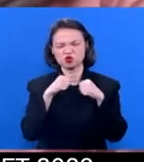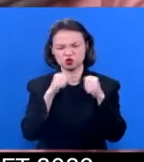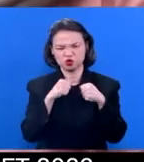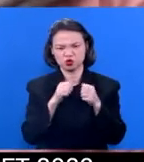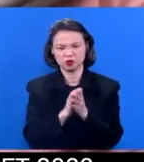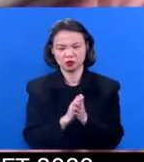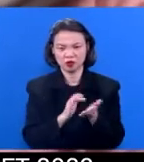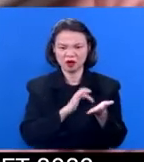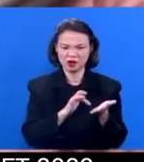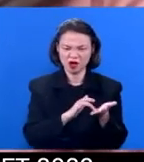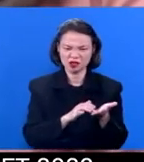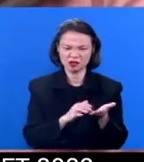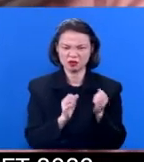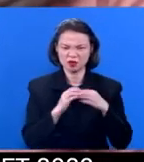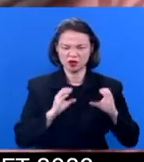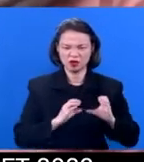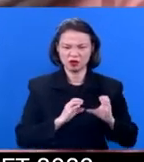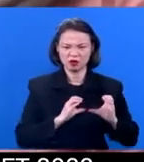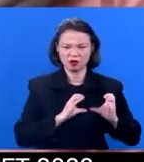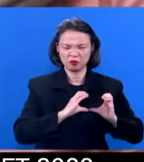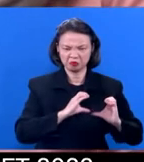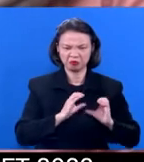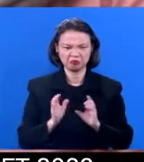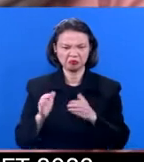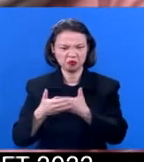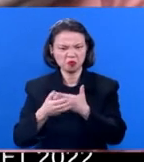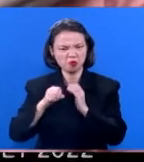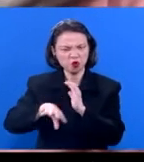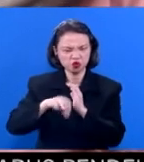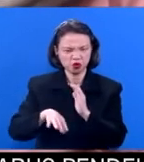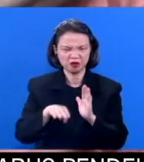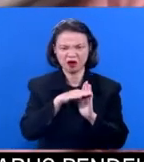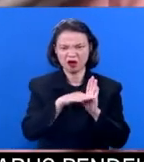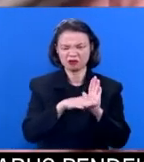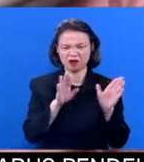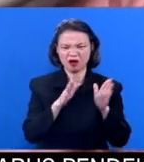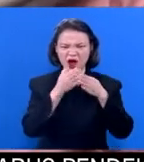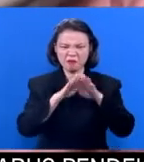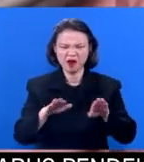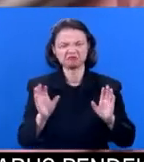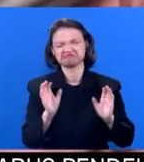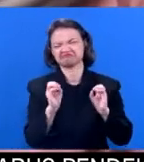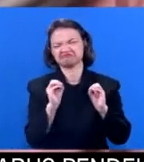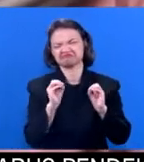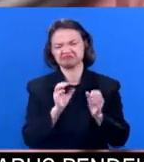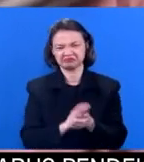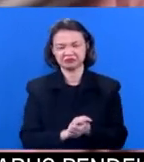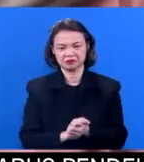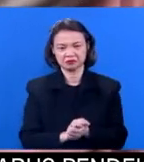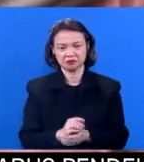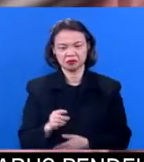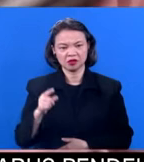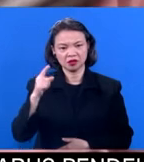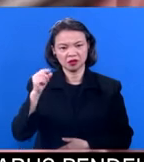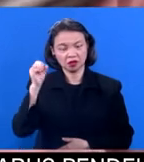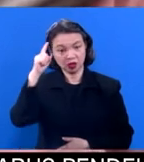Peduli Lindungi juga masih bocor, dan data-data lain juga masih belum bisa dijamin keamanannya. Sebenarnya itu inovasi yang bagus